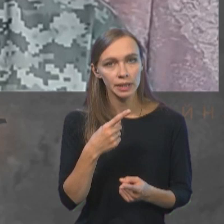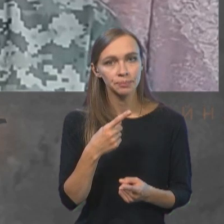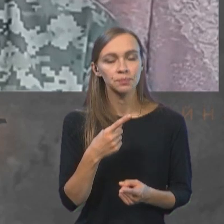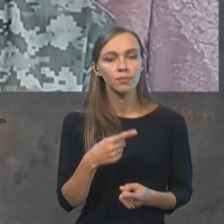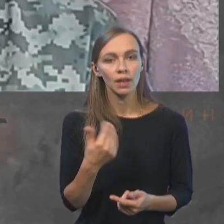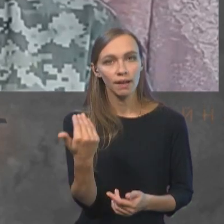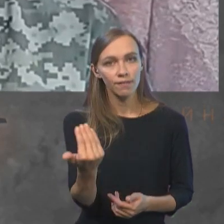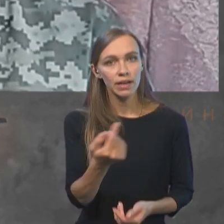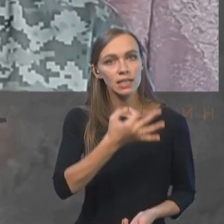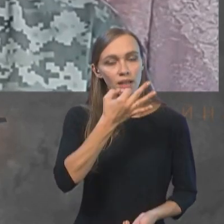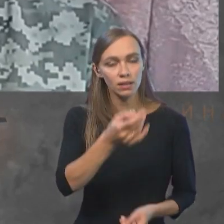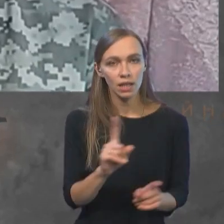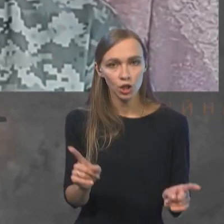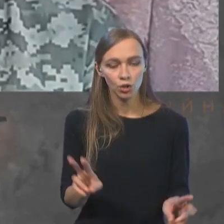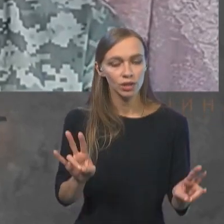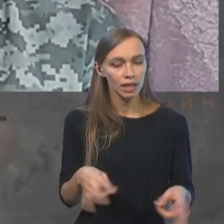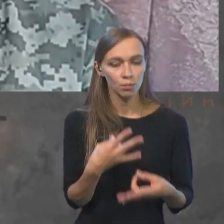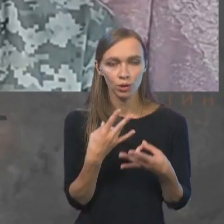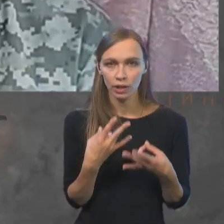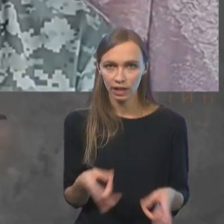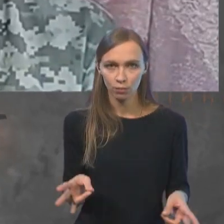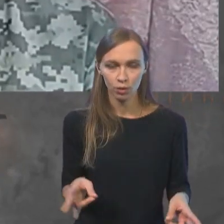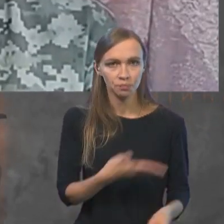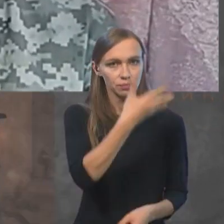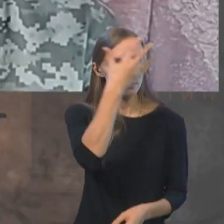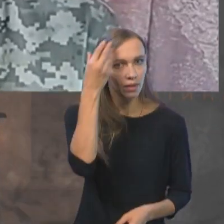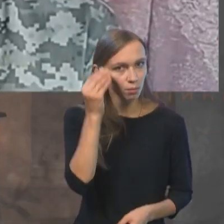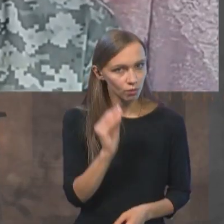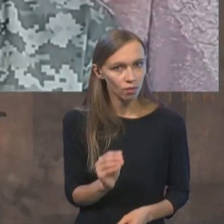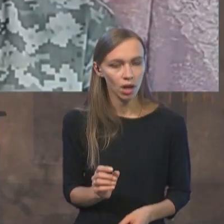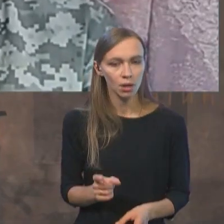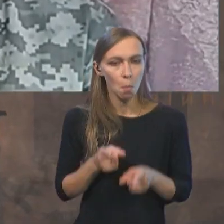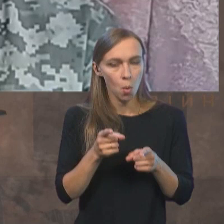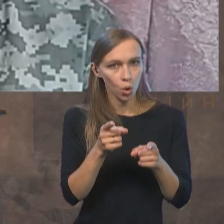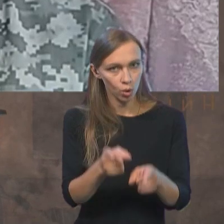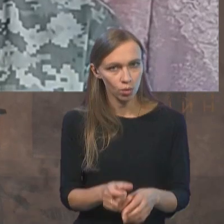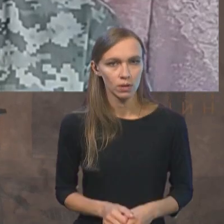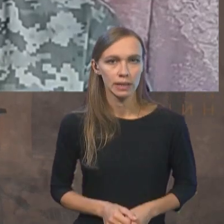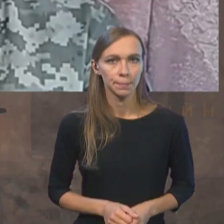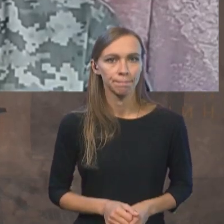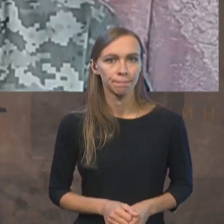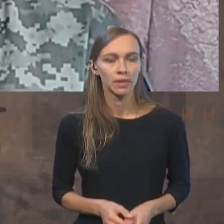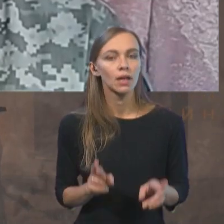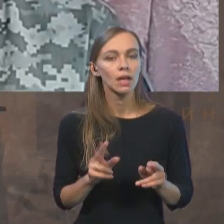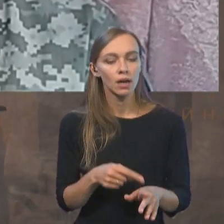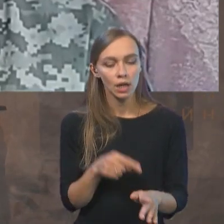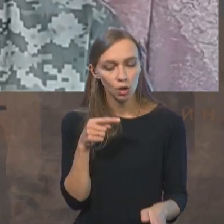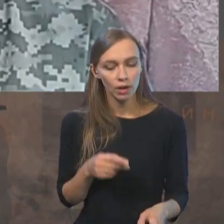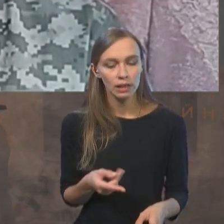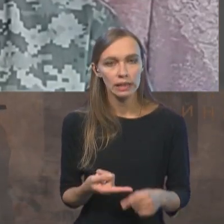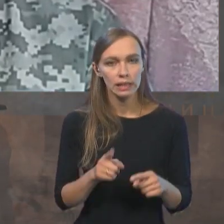нашої розмови ви сказали про те, що не потрібно нехтувати такими погрозами. Як мають реагувати на ці погрози